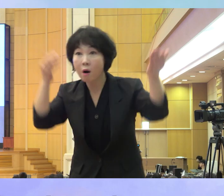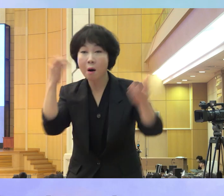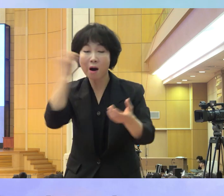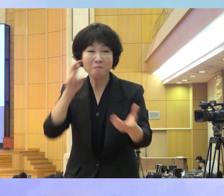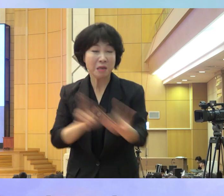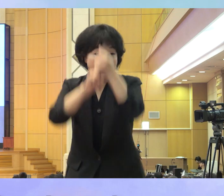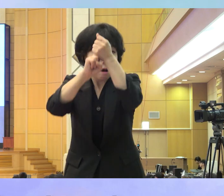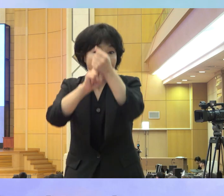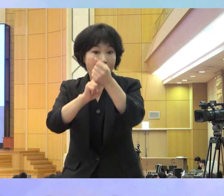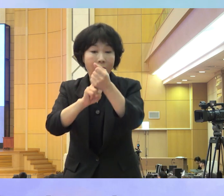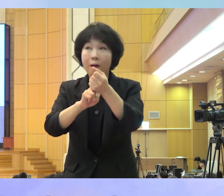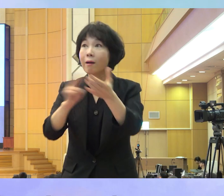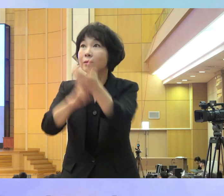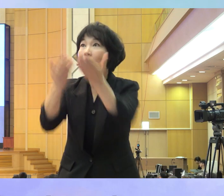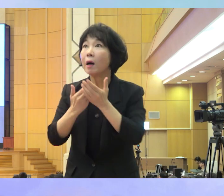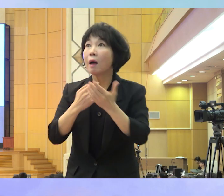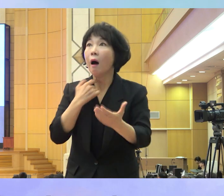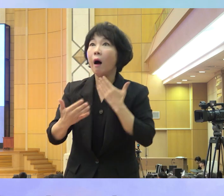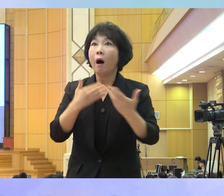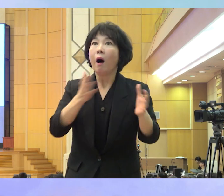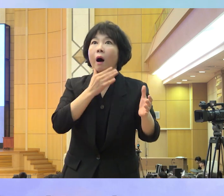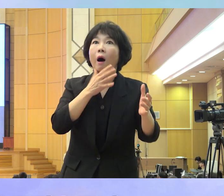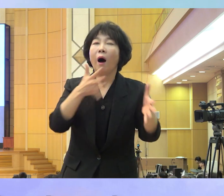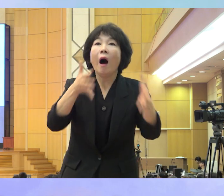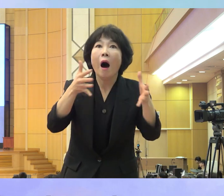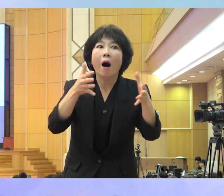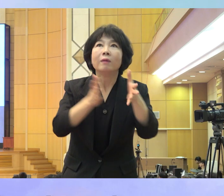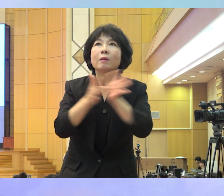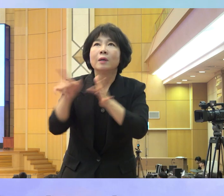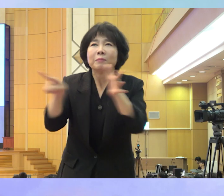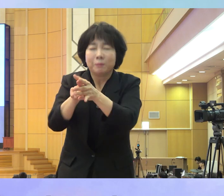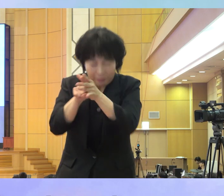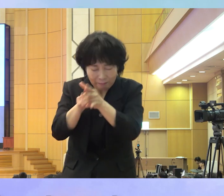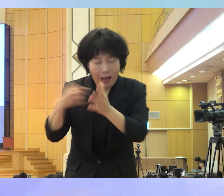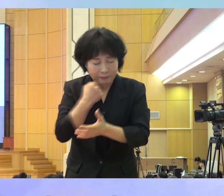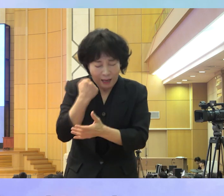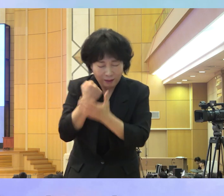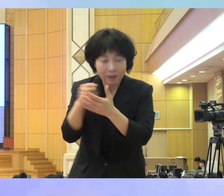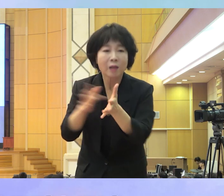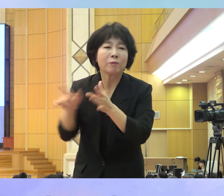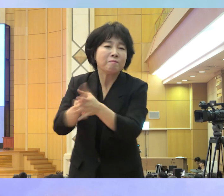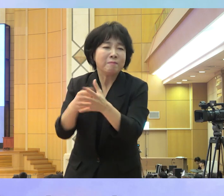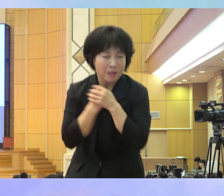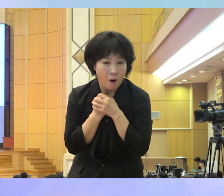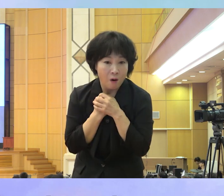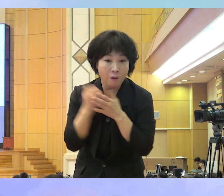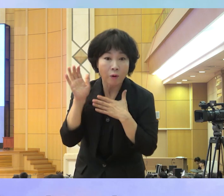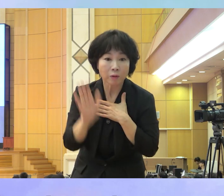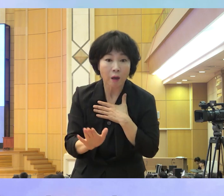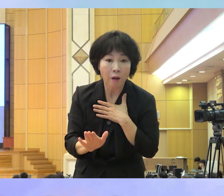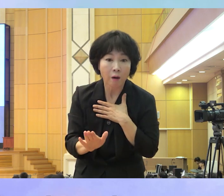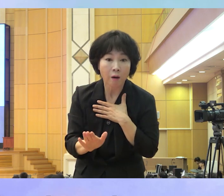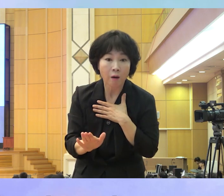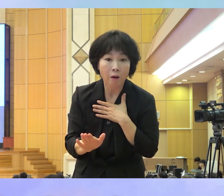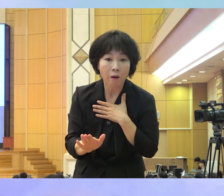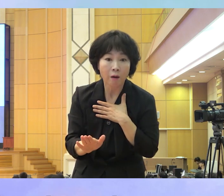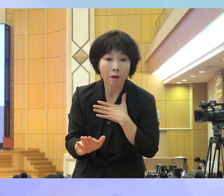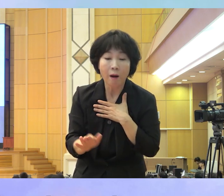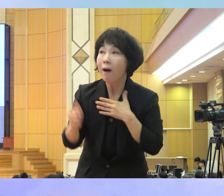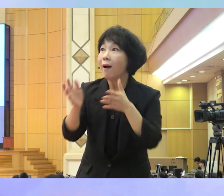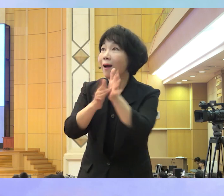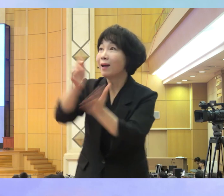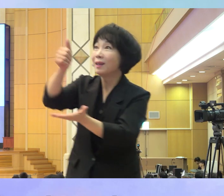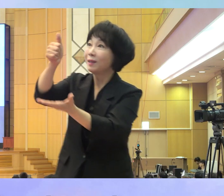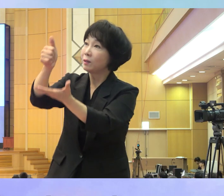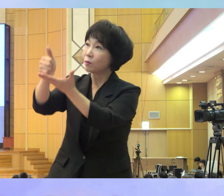기적을 여러분이 체험했을 때 여러분이 주님을 믿을 거지요. 믿기는 믿는데 아이고야 예수 목사님 오셨네,